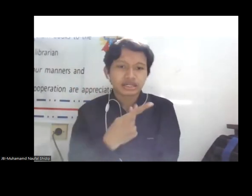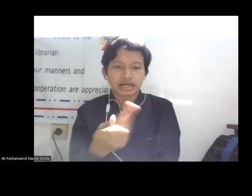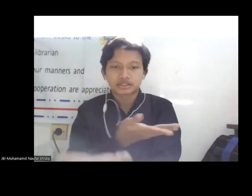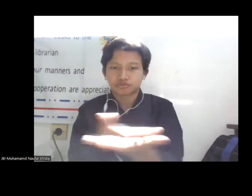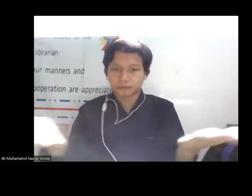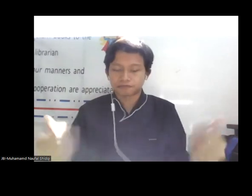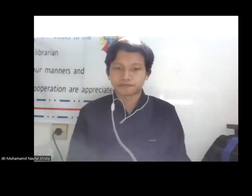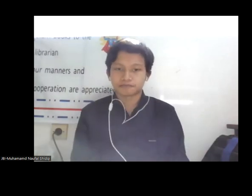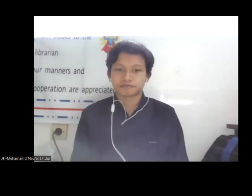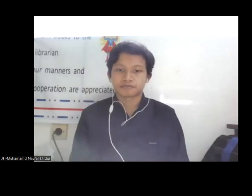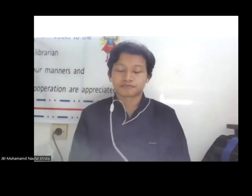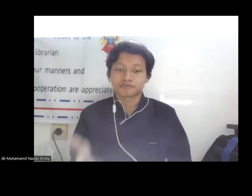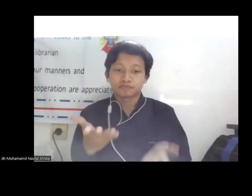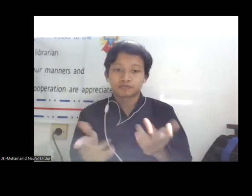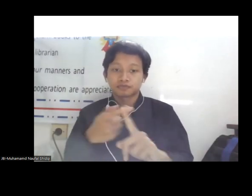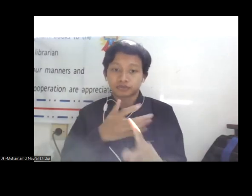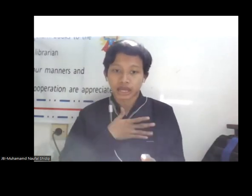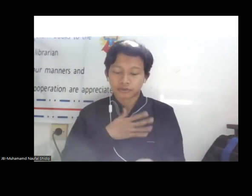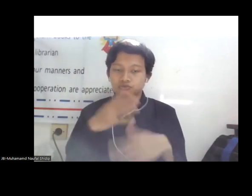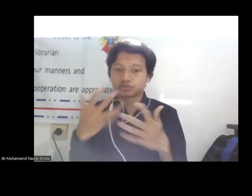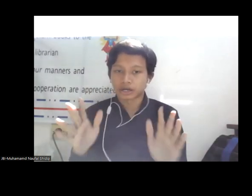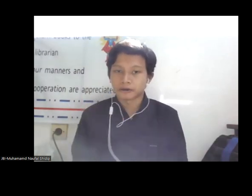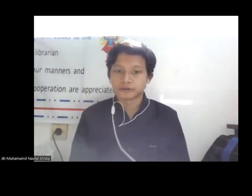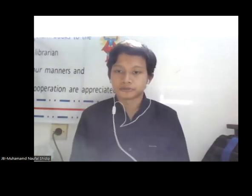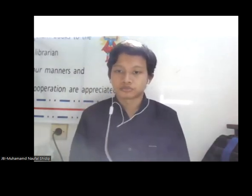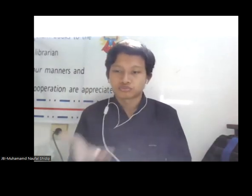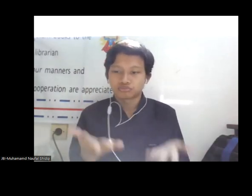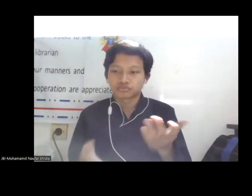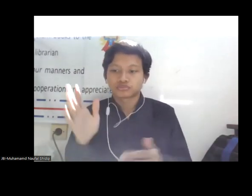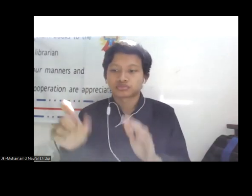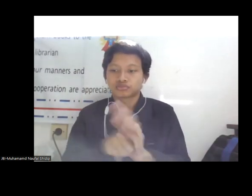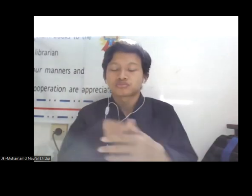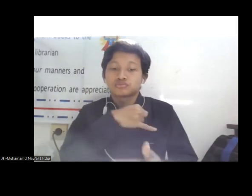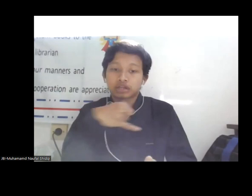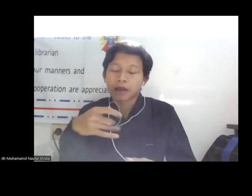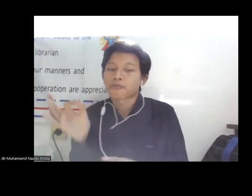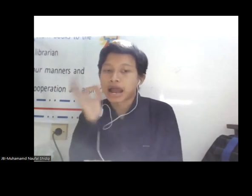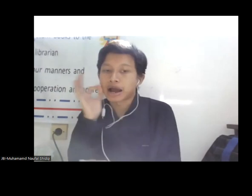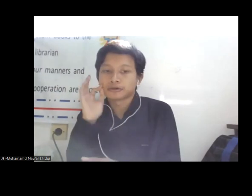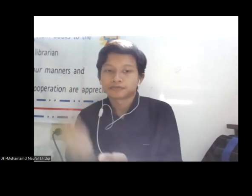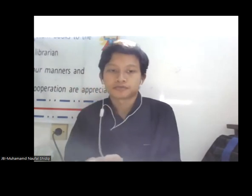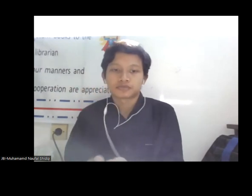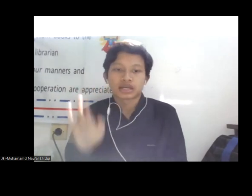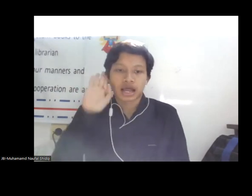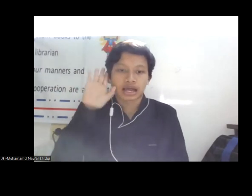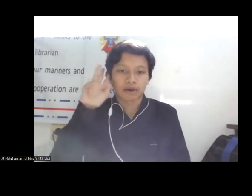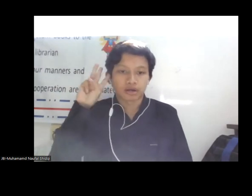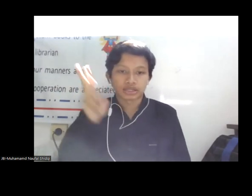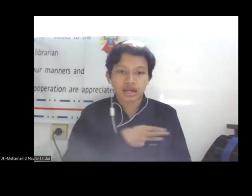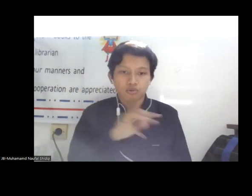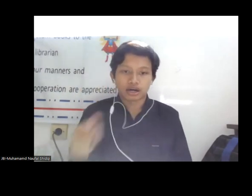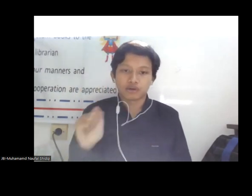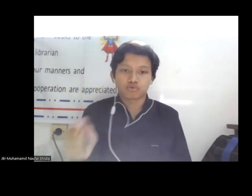mungkin dari saya itu saja kurang lebihnya mohon maaf Assalamualaikum warahmatullahi